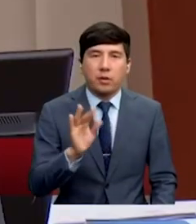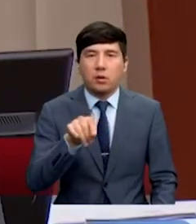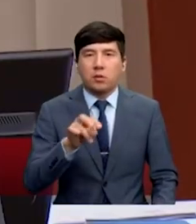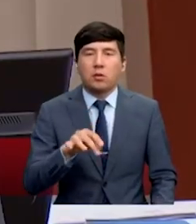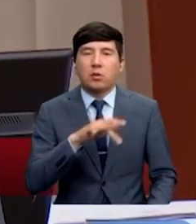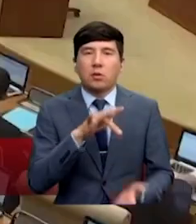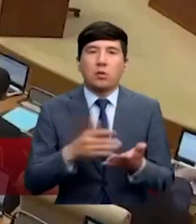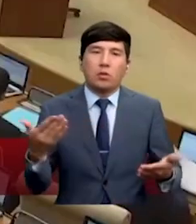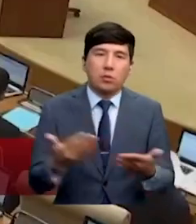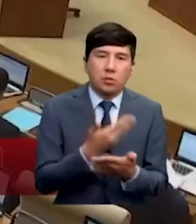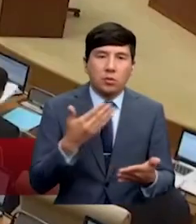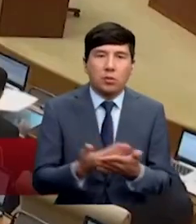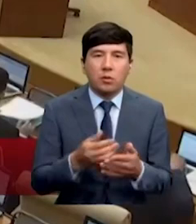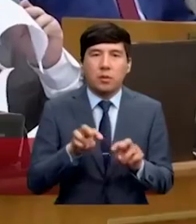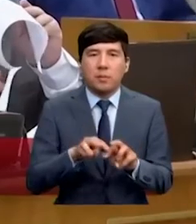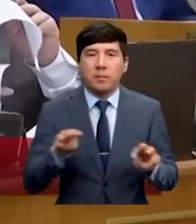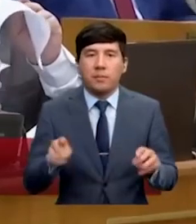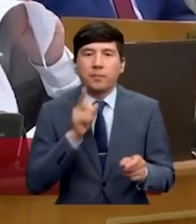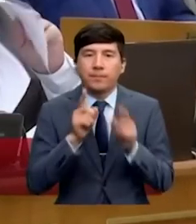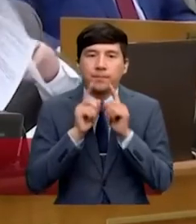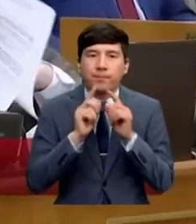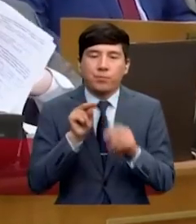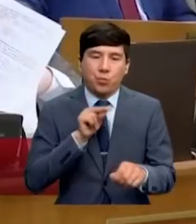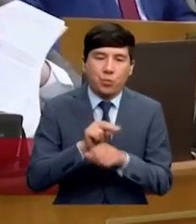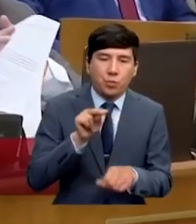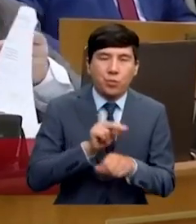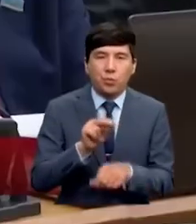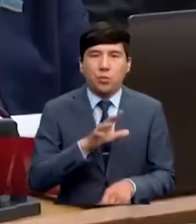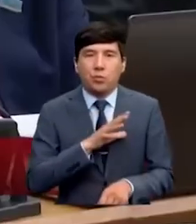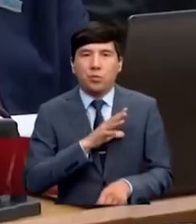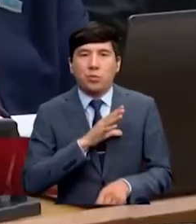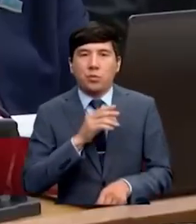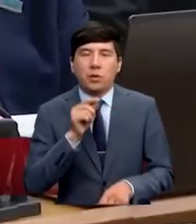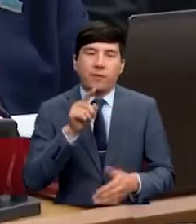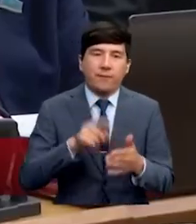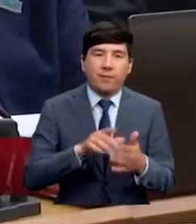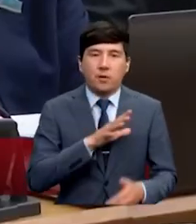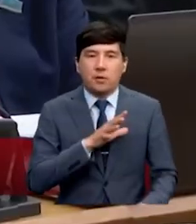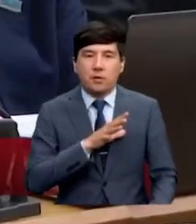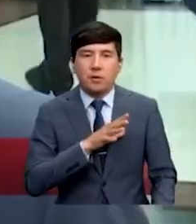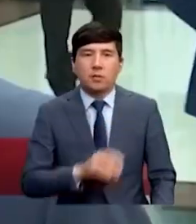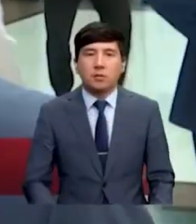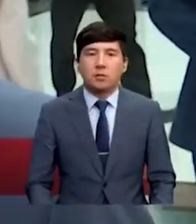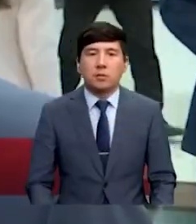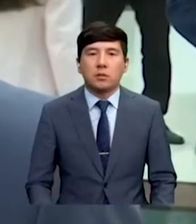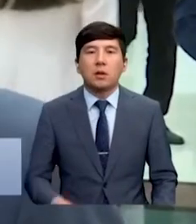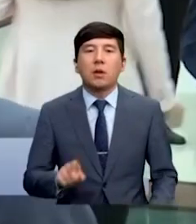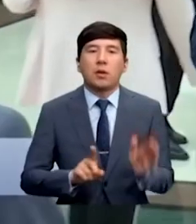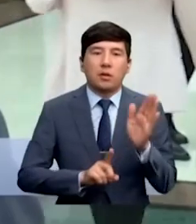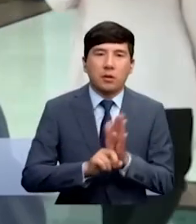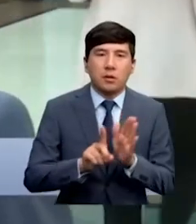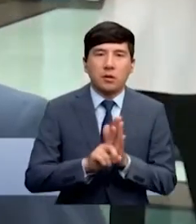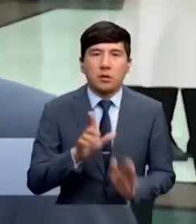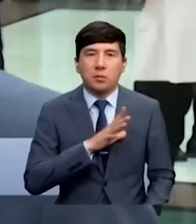жаңадан сайланғандарға мәжіліс тәртібін үйретумен өтті. Төрағадан ескерту алғандар да аз емес. Басында